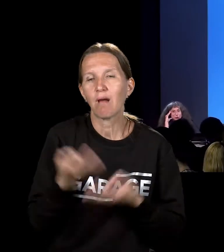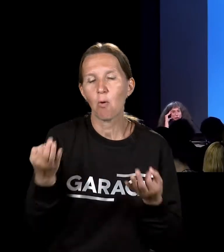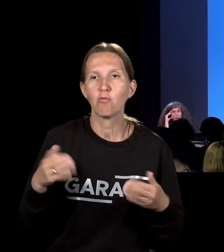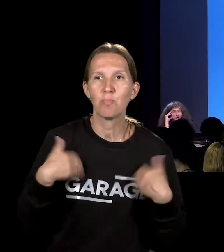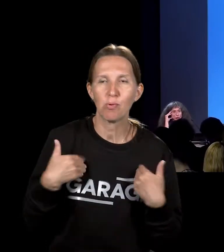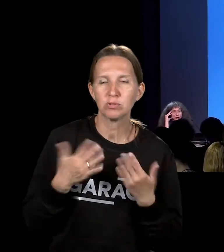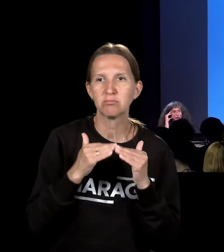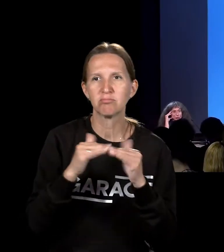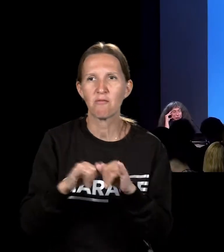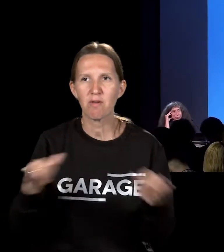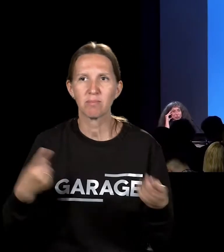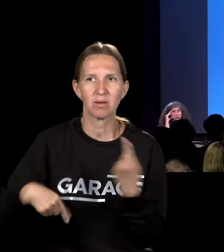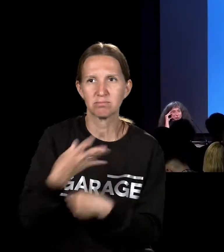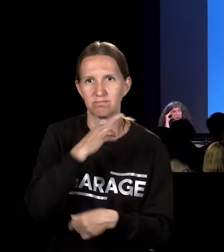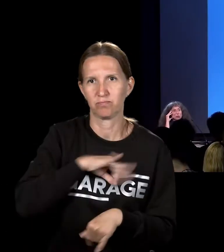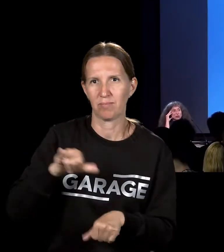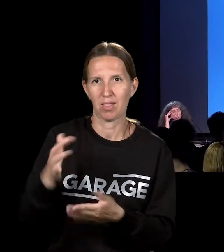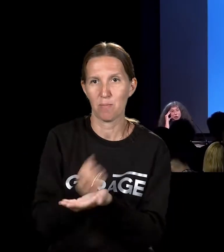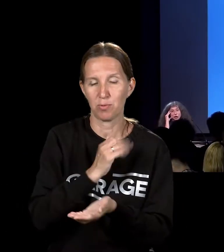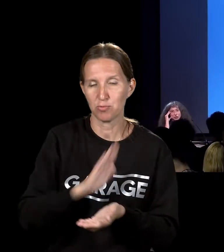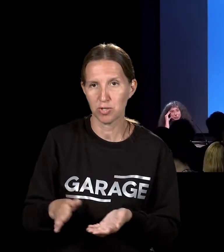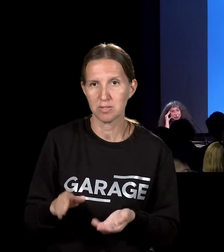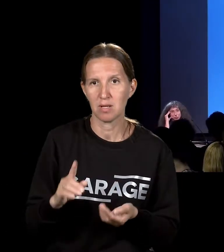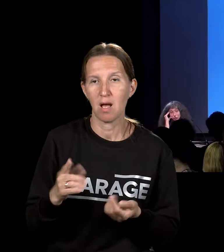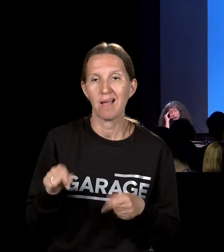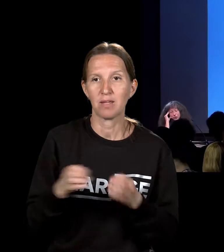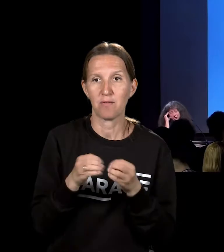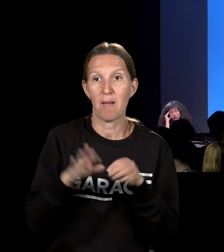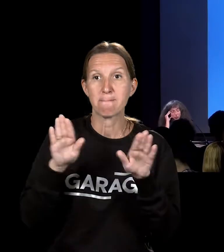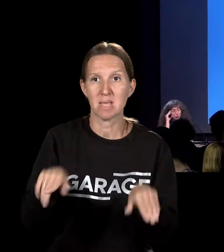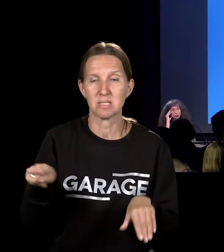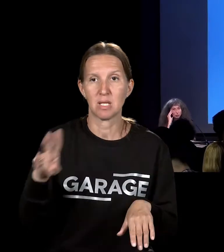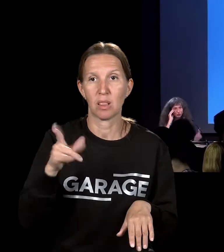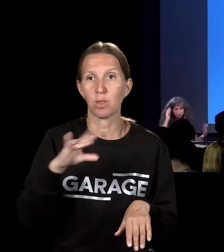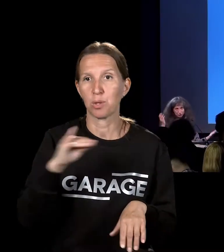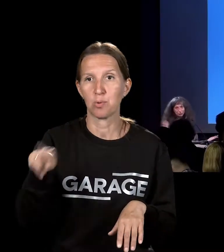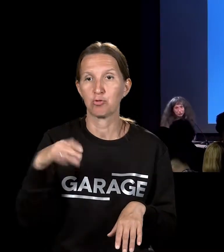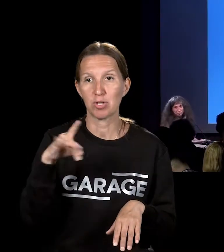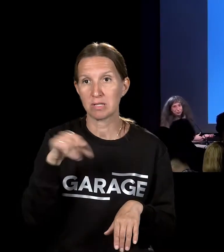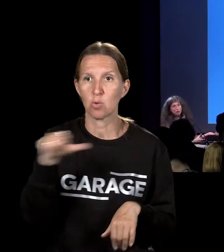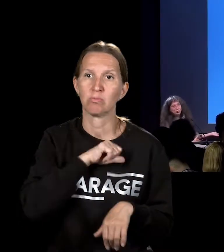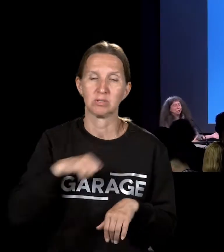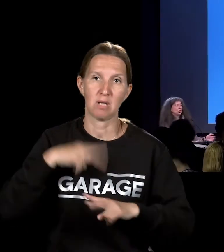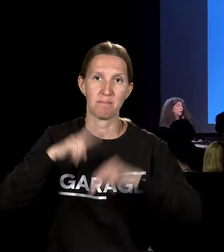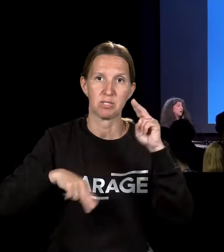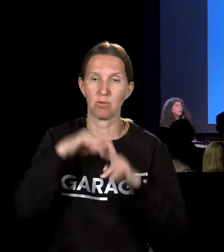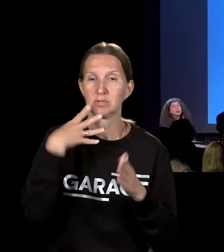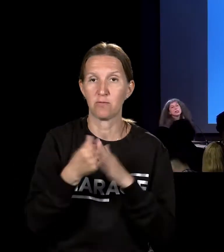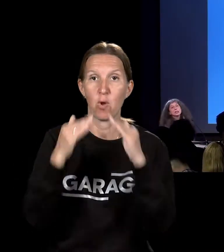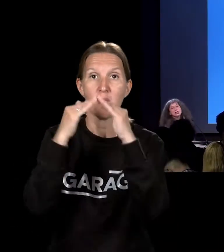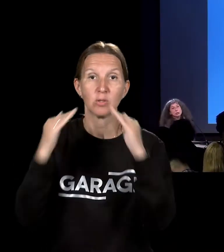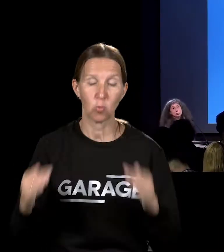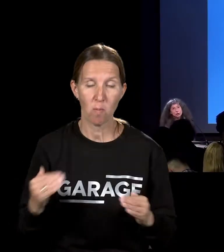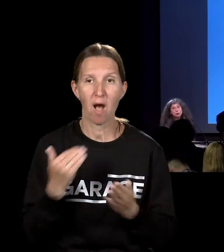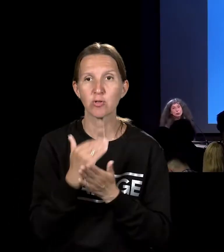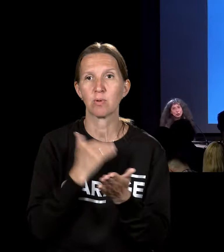фермера из него не получилось. Это место в Нью-Джерси, в котором он жил, дом, который он сам построил своими руками юношей, в